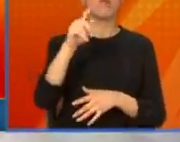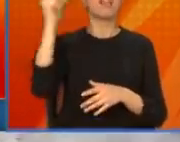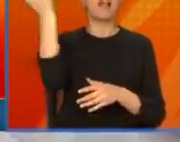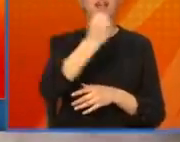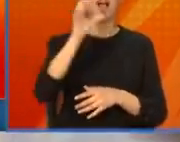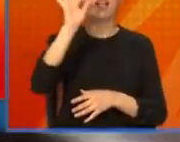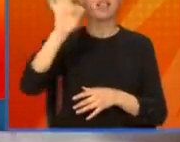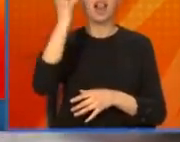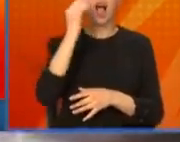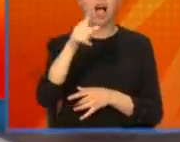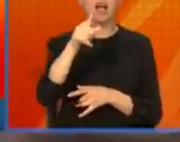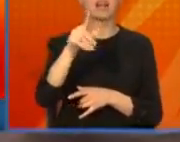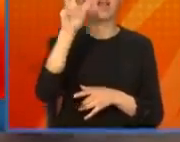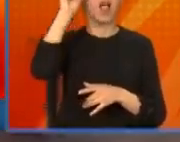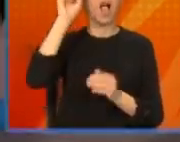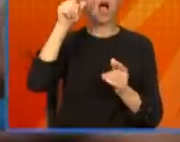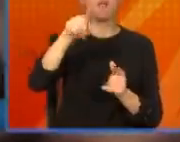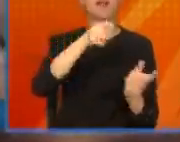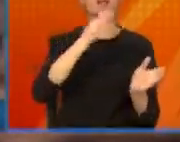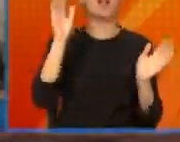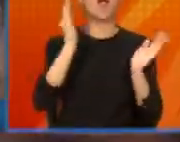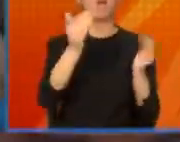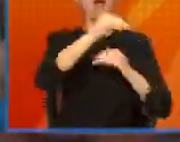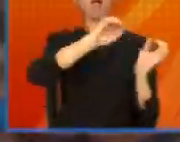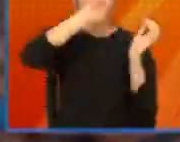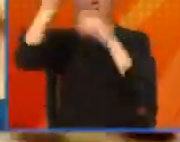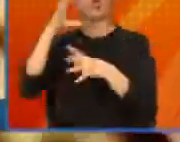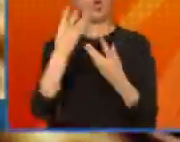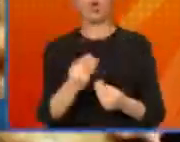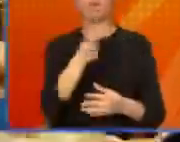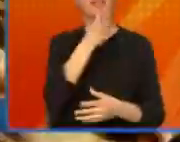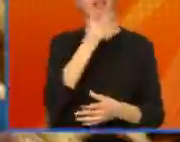arıların kargo gemileriyle Amerika'ya gelmiş olabileceği ihtimali üzerinde duruyor.